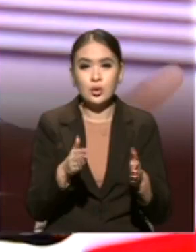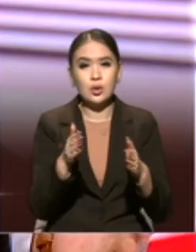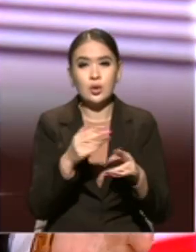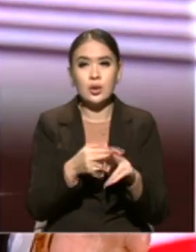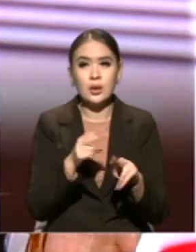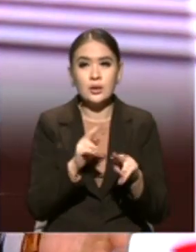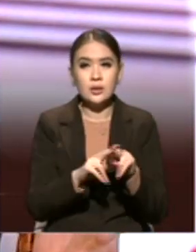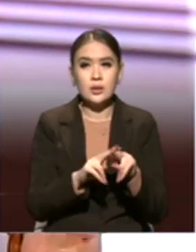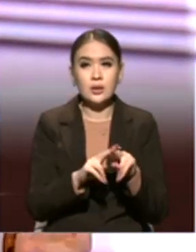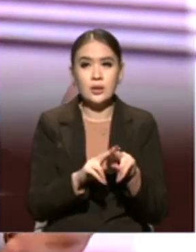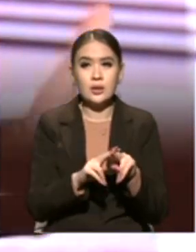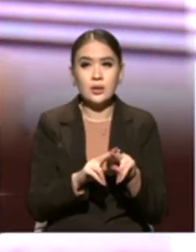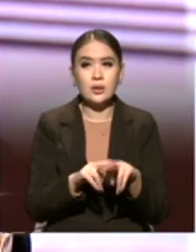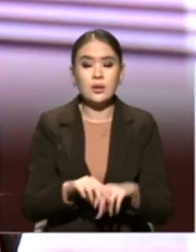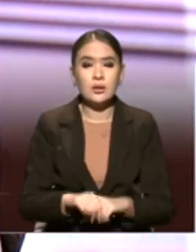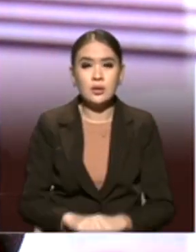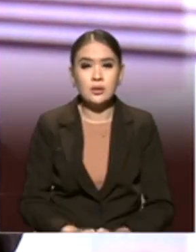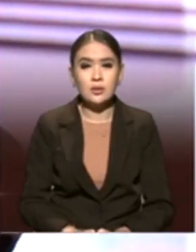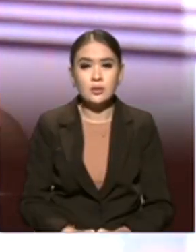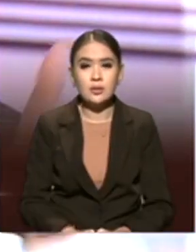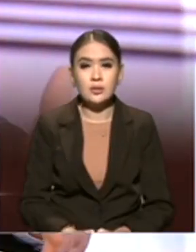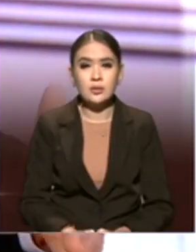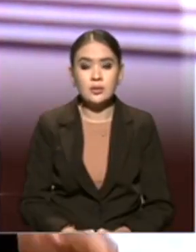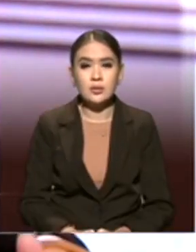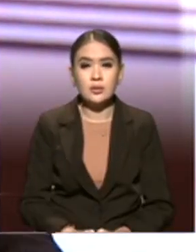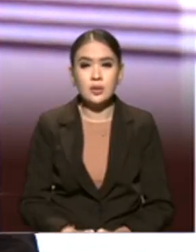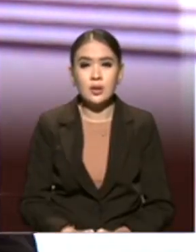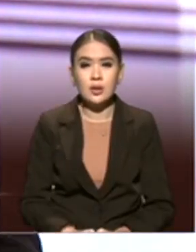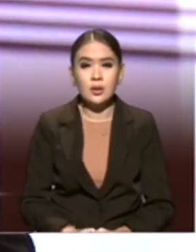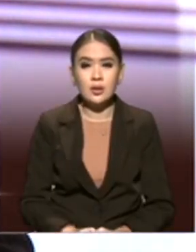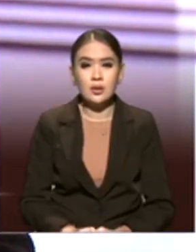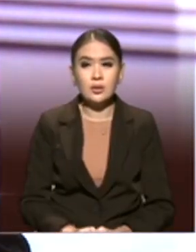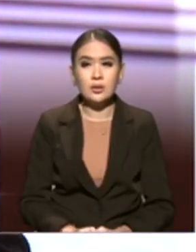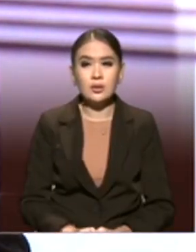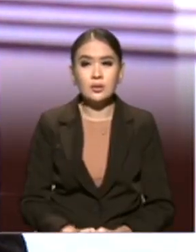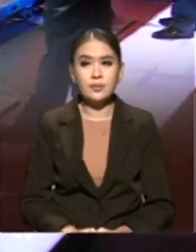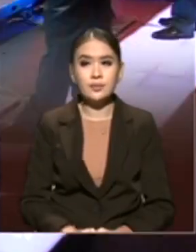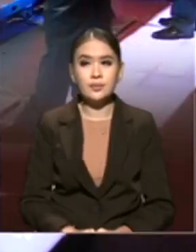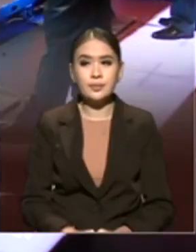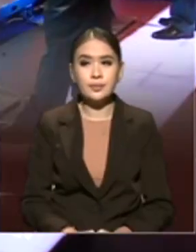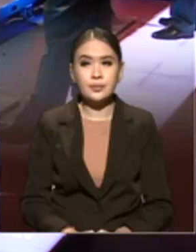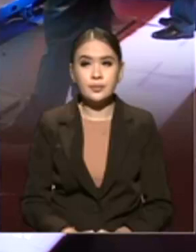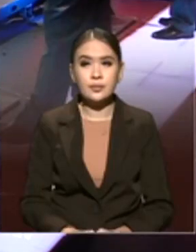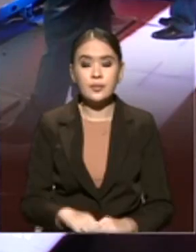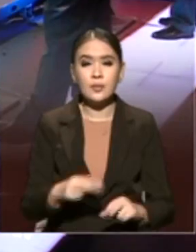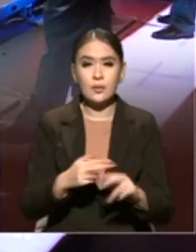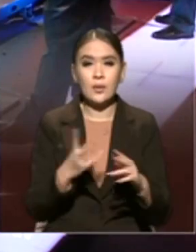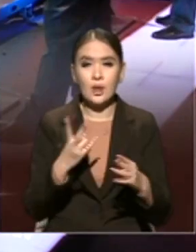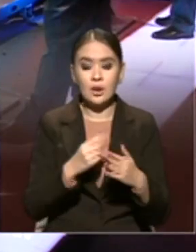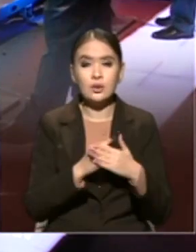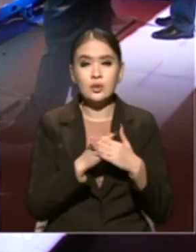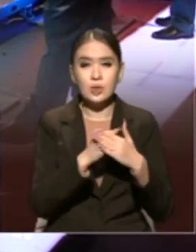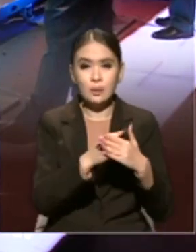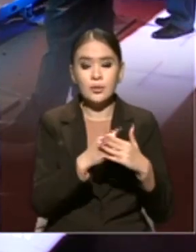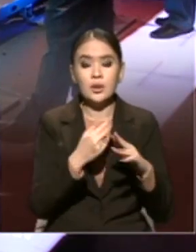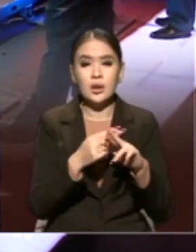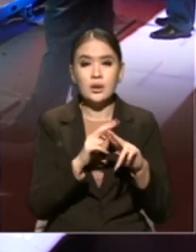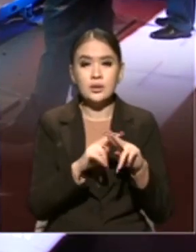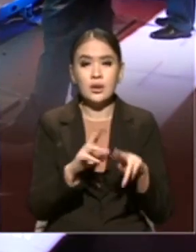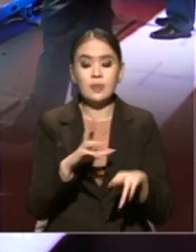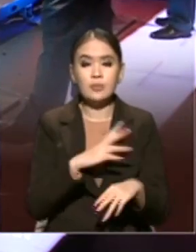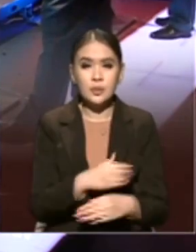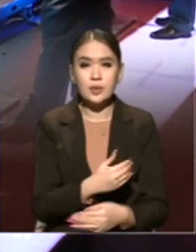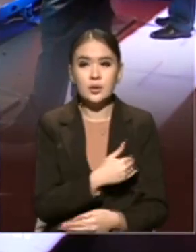іздеу үшін емес, талқылау үшін шақырып отырмыз сіздерді. Талқылағанда ұсыныстарыңызды айтыңыздар. Шығады ғой, соның барысында. Қандай ұсыныс айтасыздар? Әрине жетілдіру. Менің мысалы